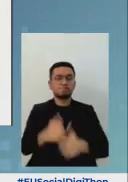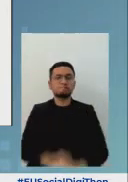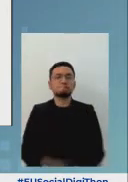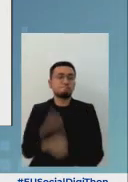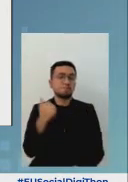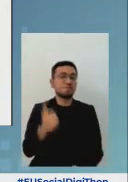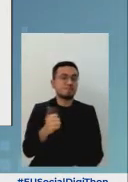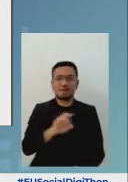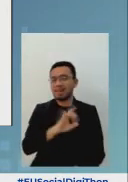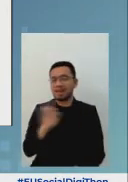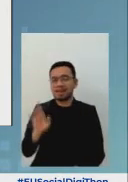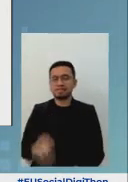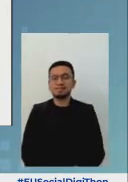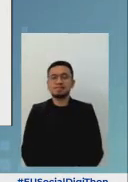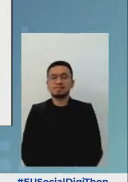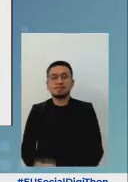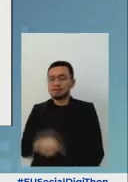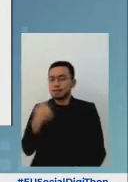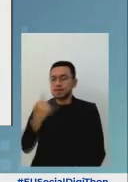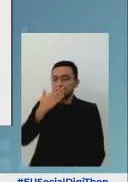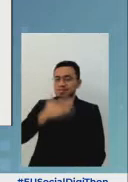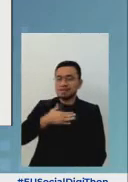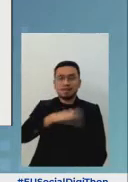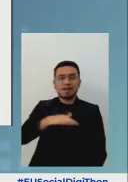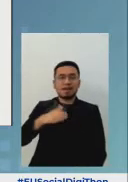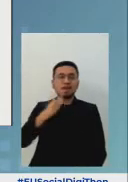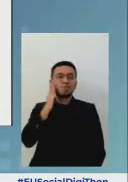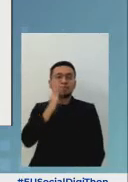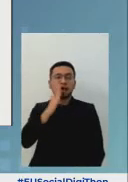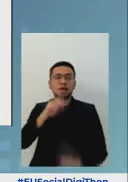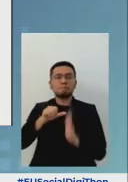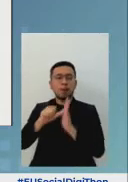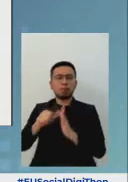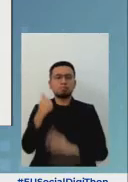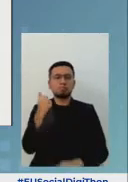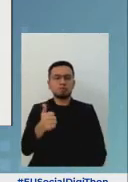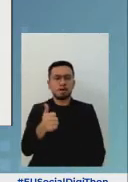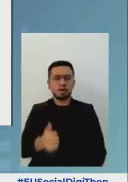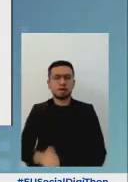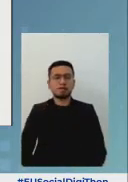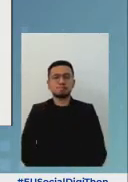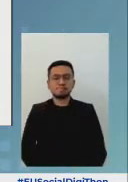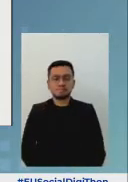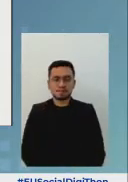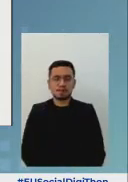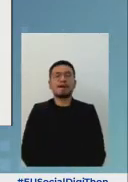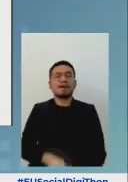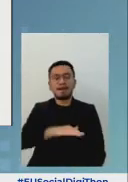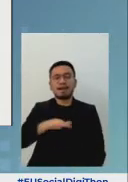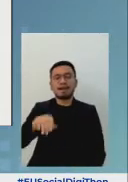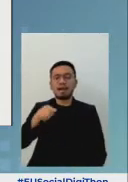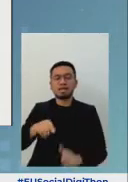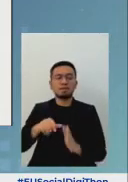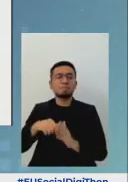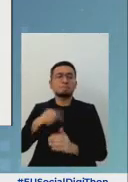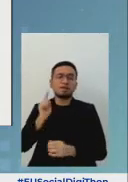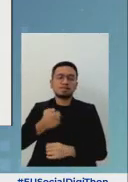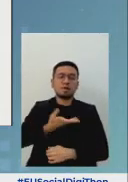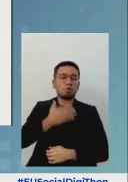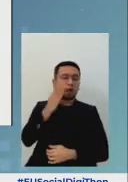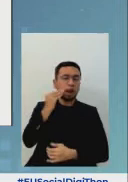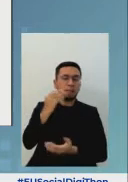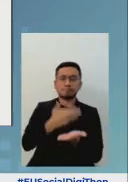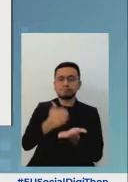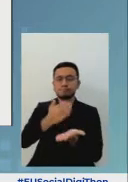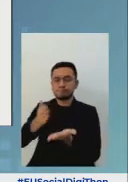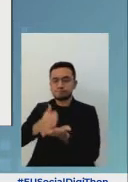silahkan, kita juga punya banyak anak-anak muda ya yang membantu kita karena mereka ingin berbagi juga kepada anak-anak lain.